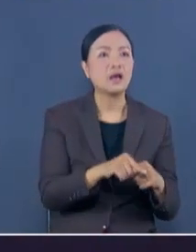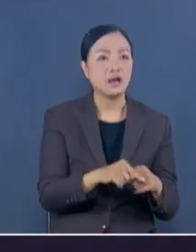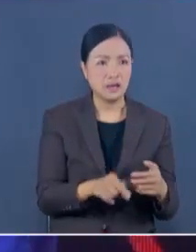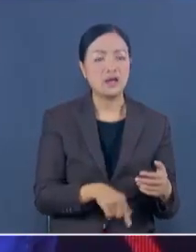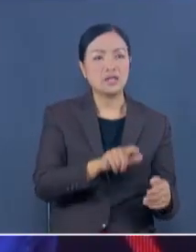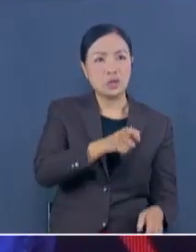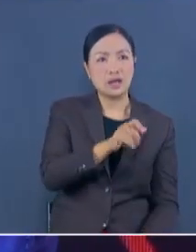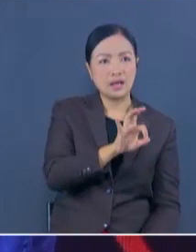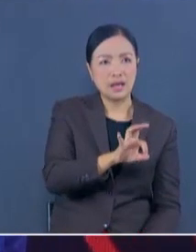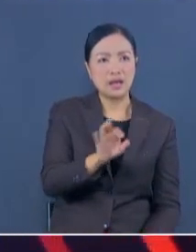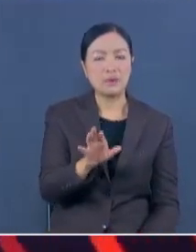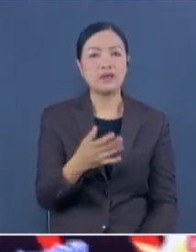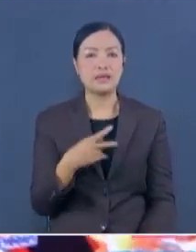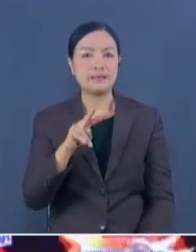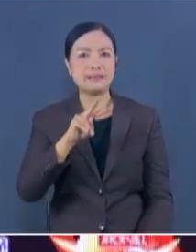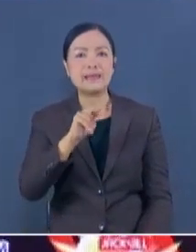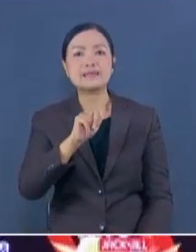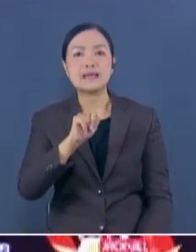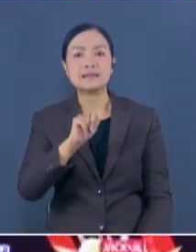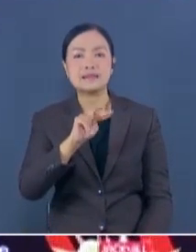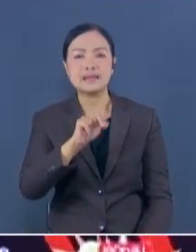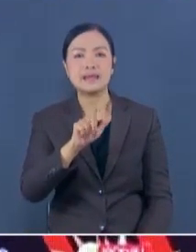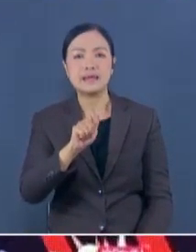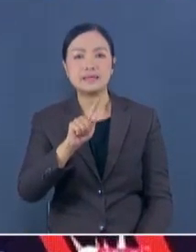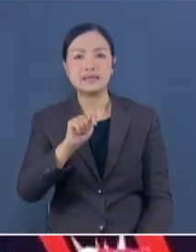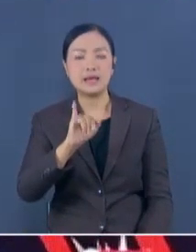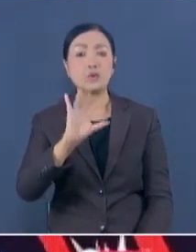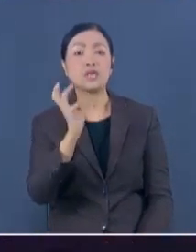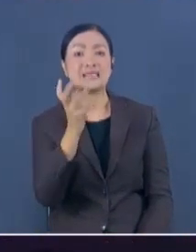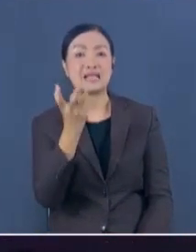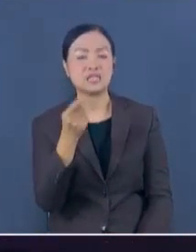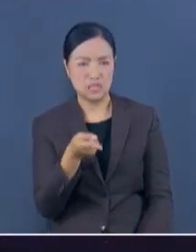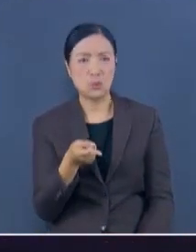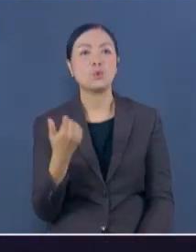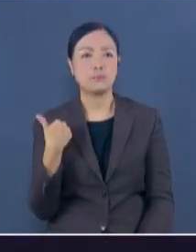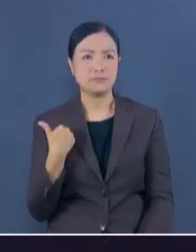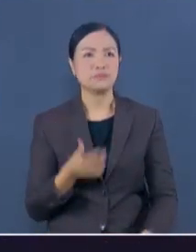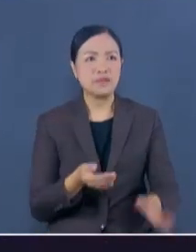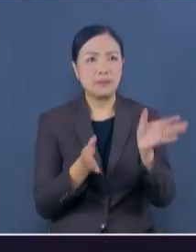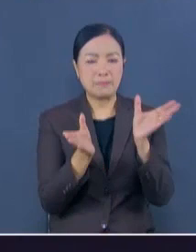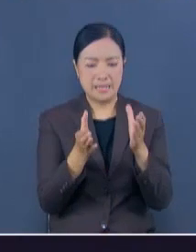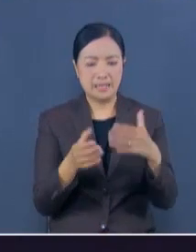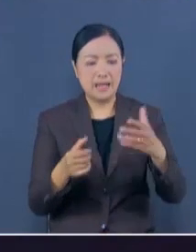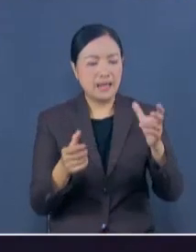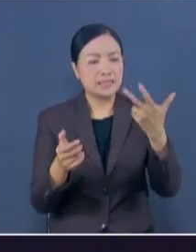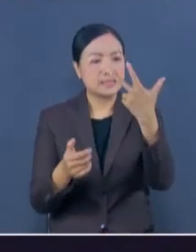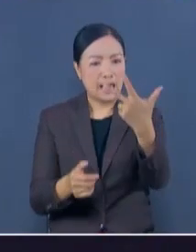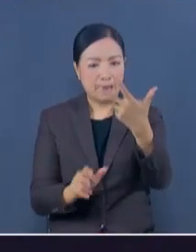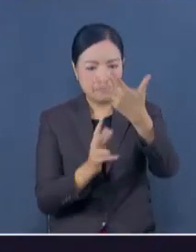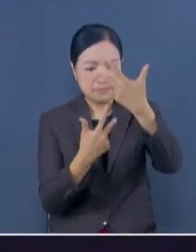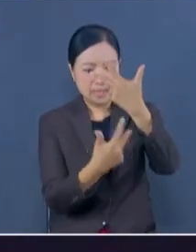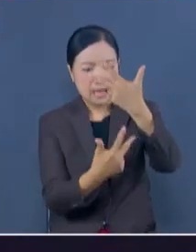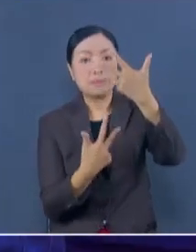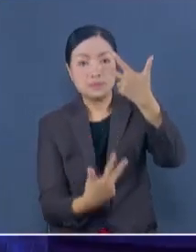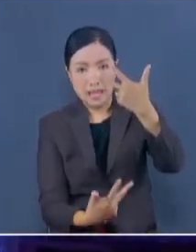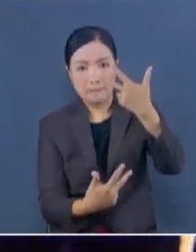Mcord HD 30แล้วก็ Nation TV ครับส่วนการแข่งขันฟุตบอลทีวีสามัคคีครับครั้งที่7นี้จะจัดขึ้นที่สนาม First Avenue